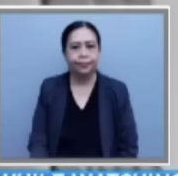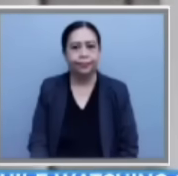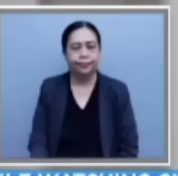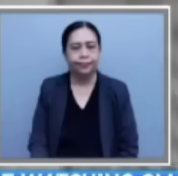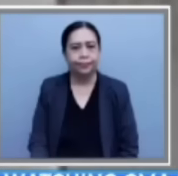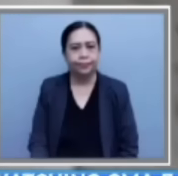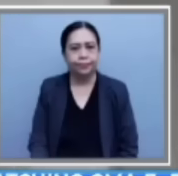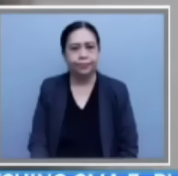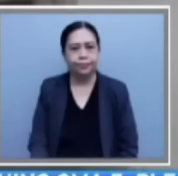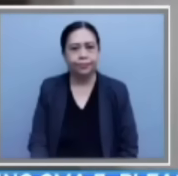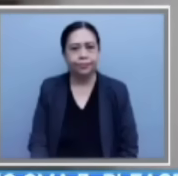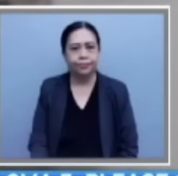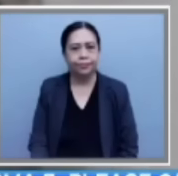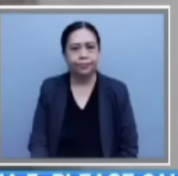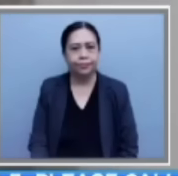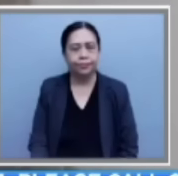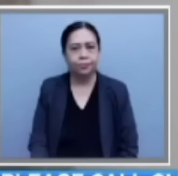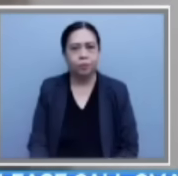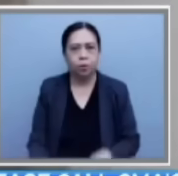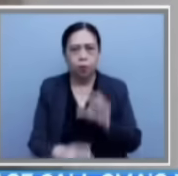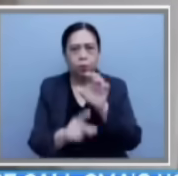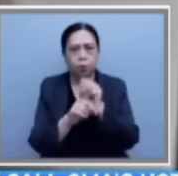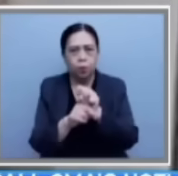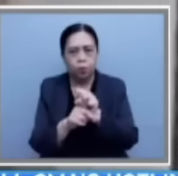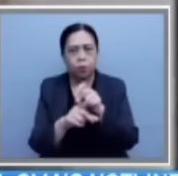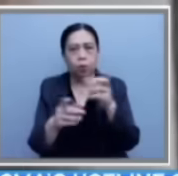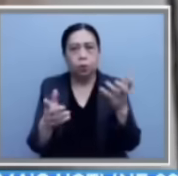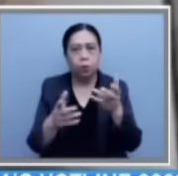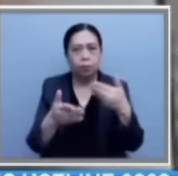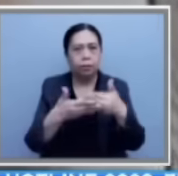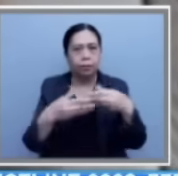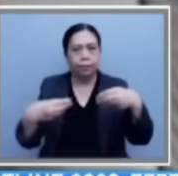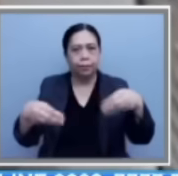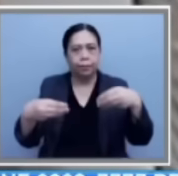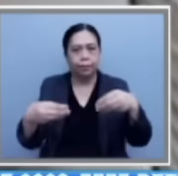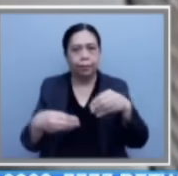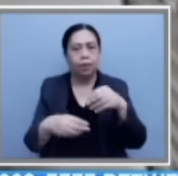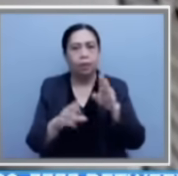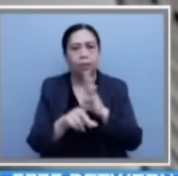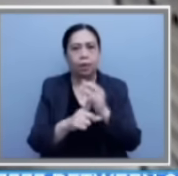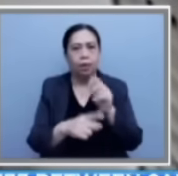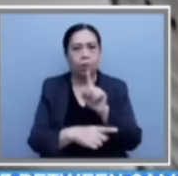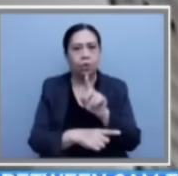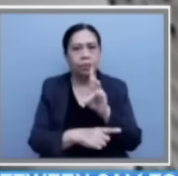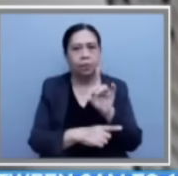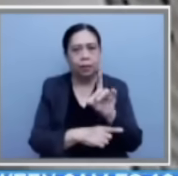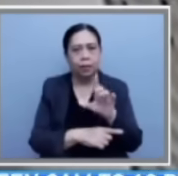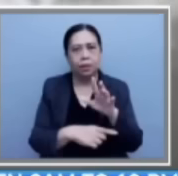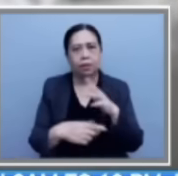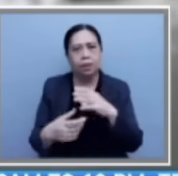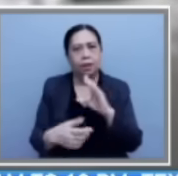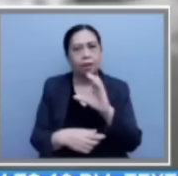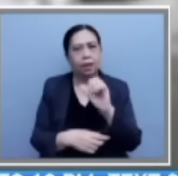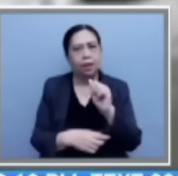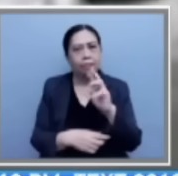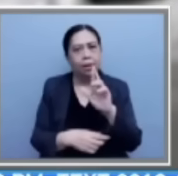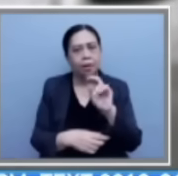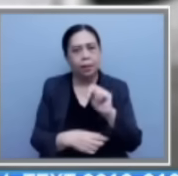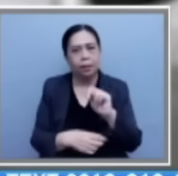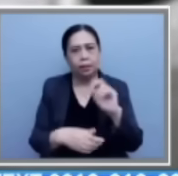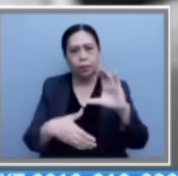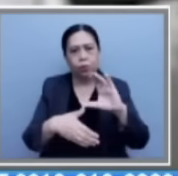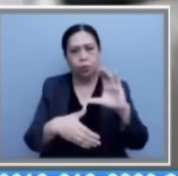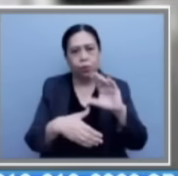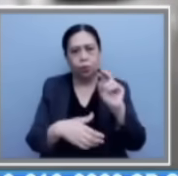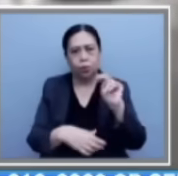Agustine kuha ang komisyong ito malapit sa palengke ng Barangay 178 camarine North Caloocan no nakaraang linggo